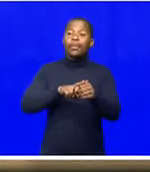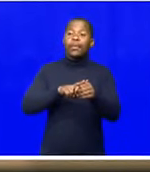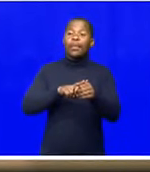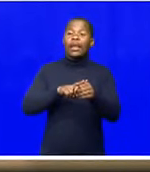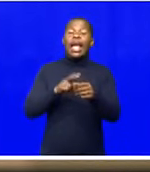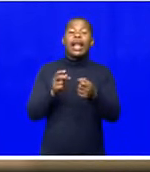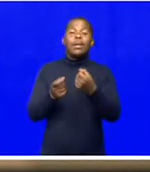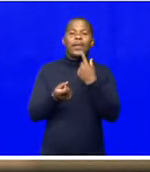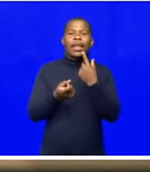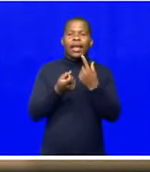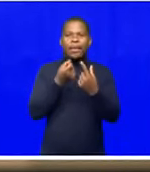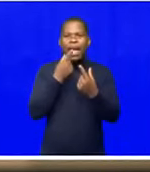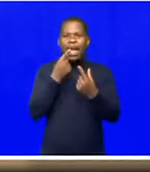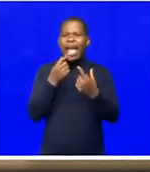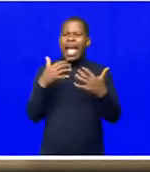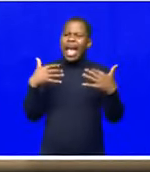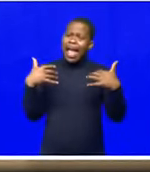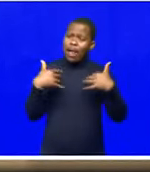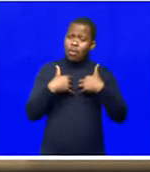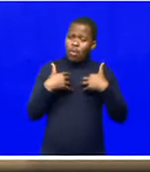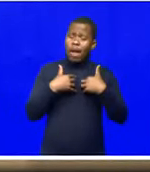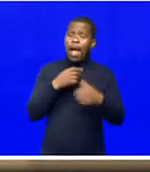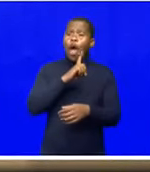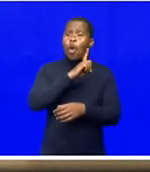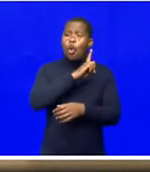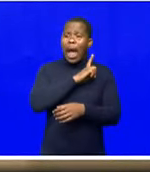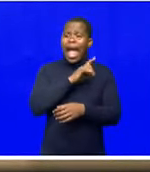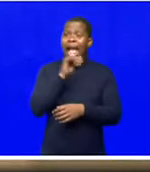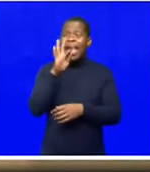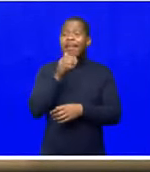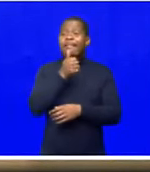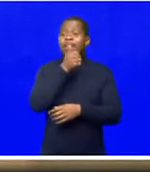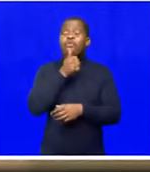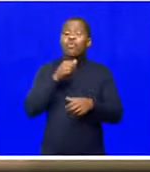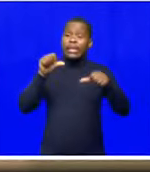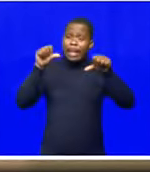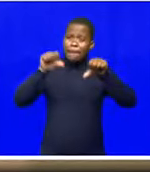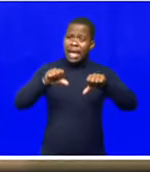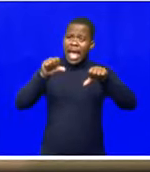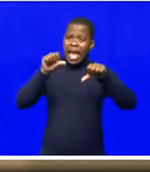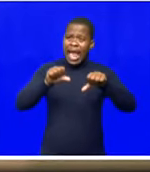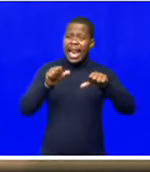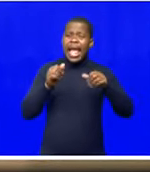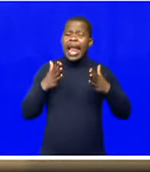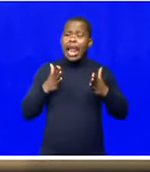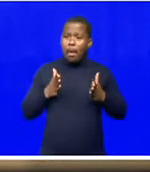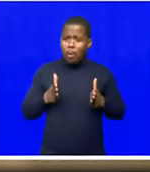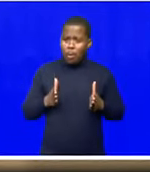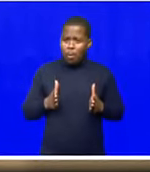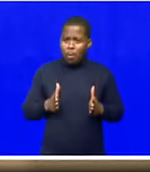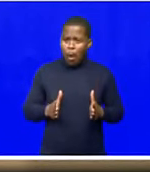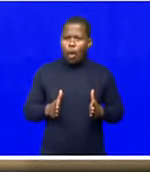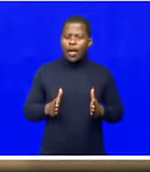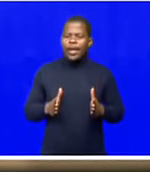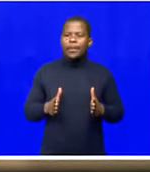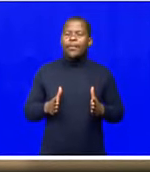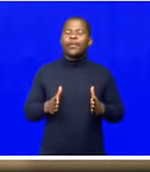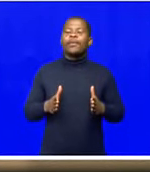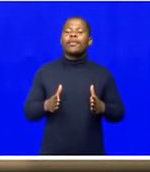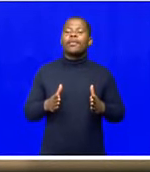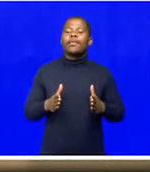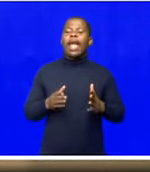amaphilisi lawa asane kugwama. Kungako-ke sitokhuthatana lokuthi asiwasebenzise kahle nesive